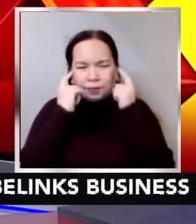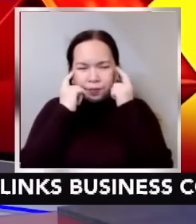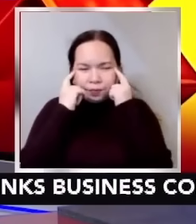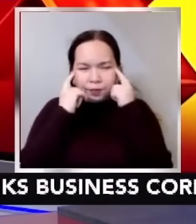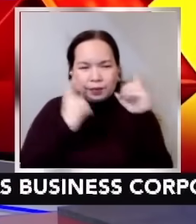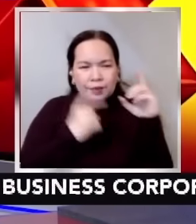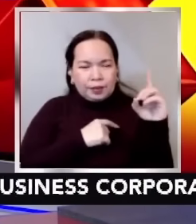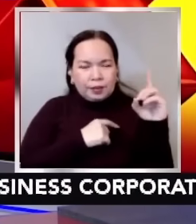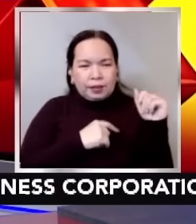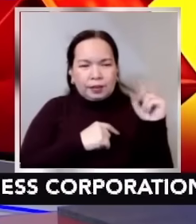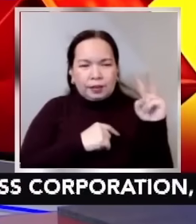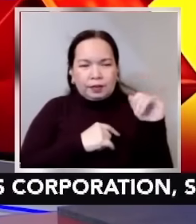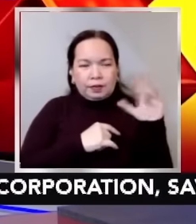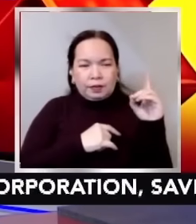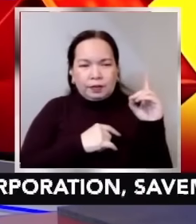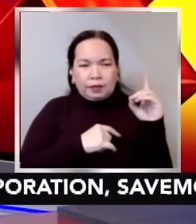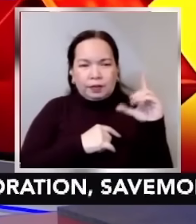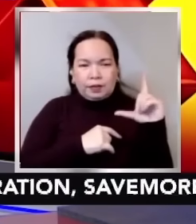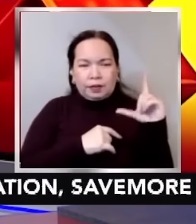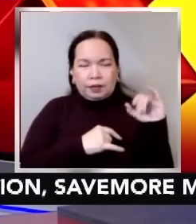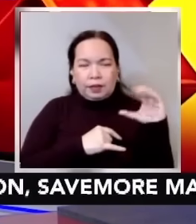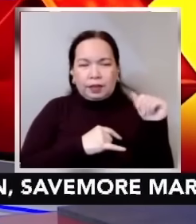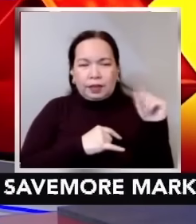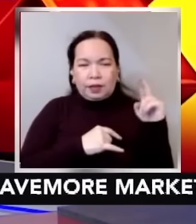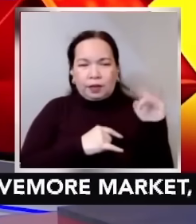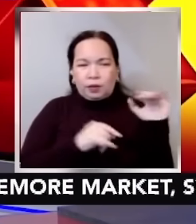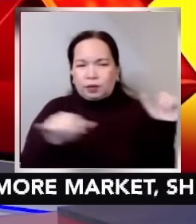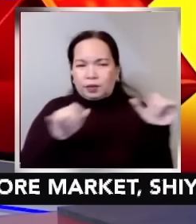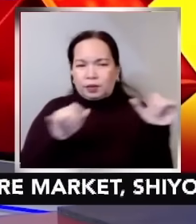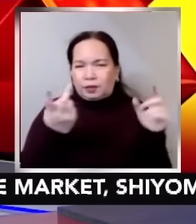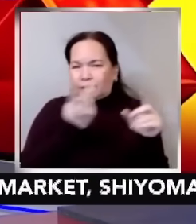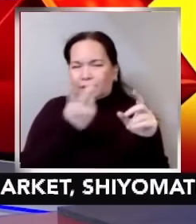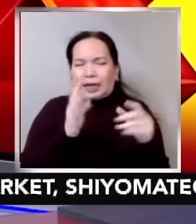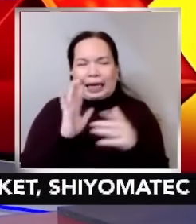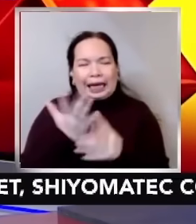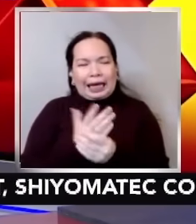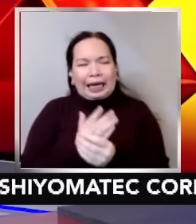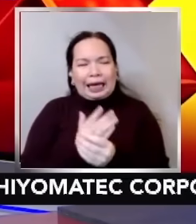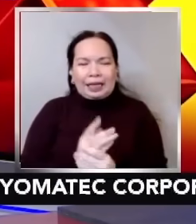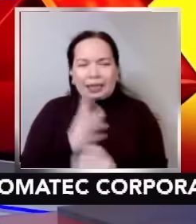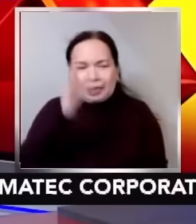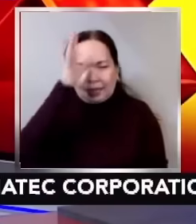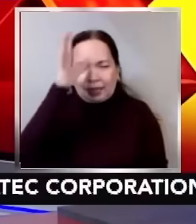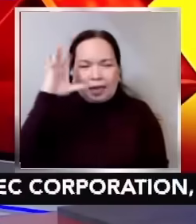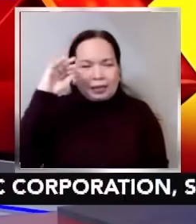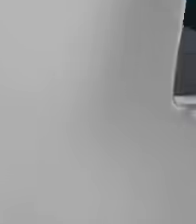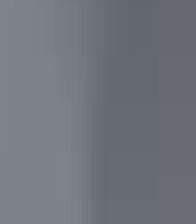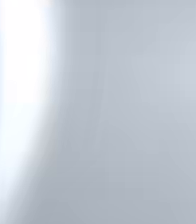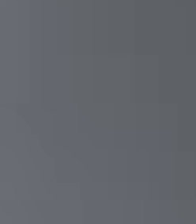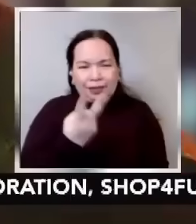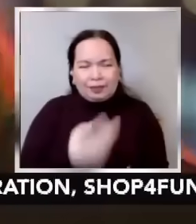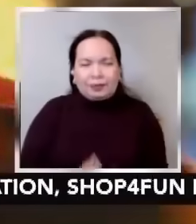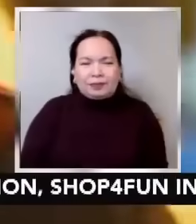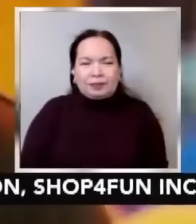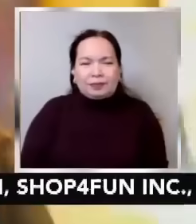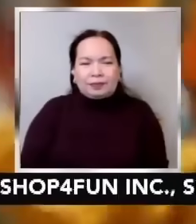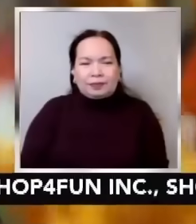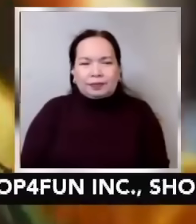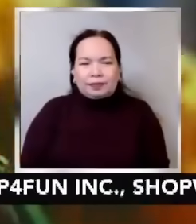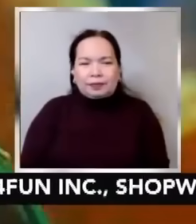At birutuloy ng ilang netizens, papasa silang mag-ama. Yan ang chika ni Aubrey Carampel.